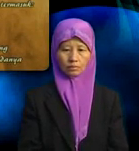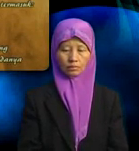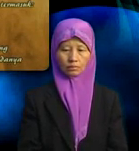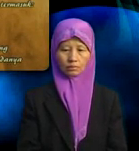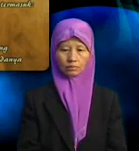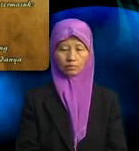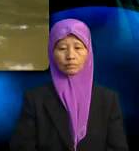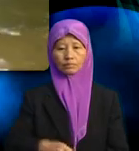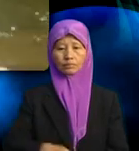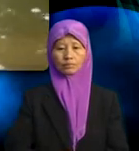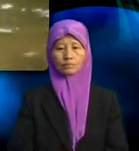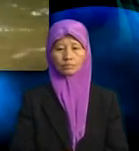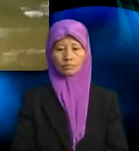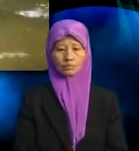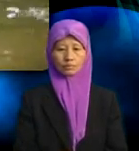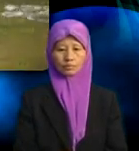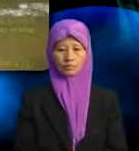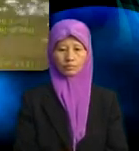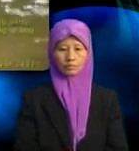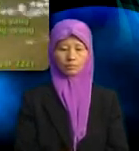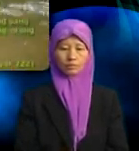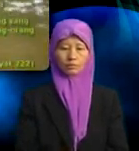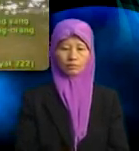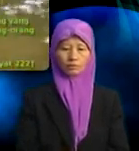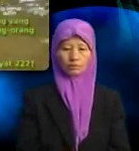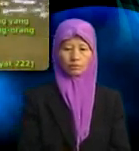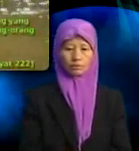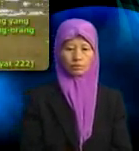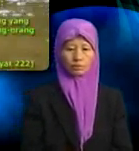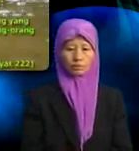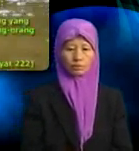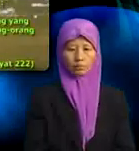daripadanya. Firman Allah Subhanahu wa ta'ala,